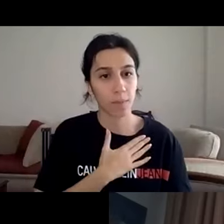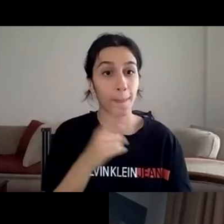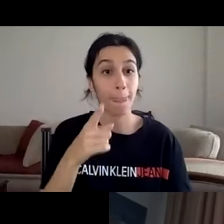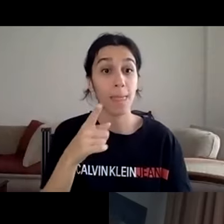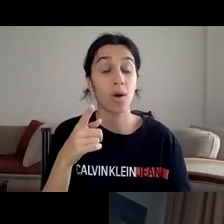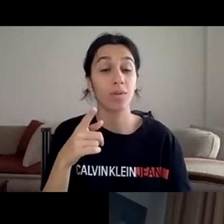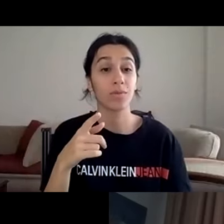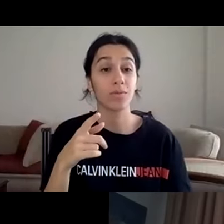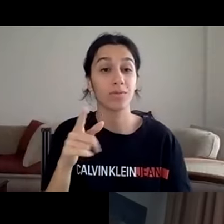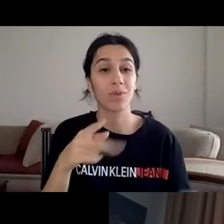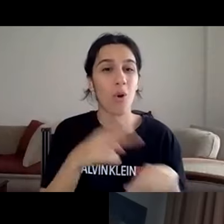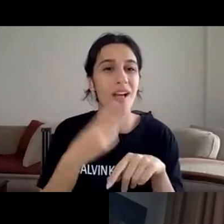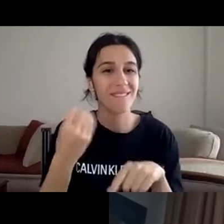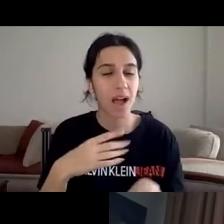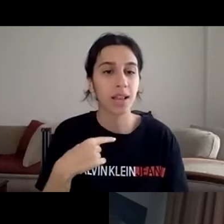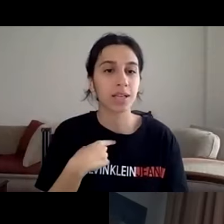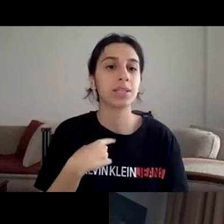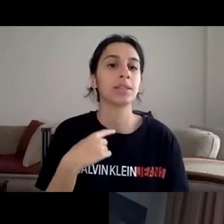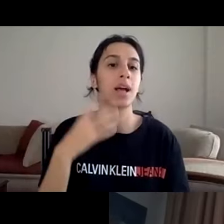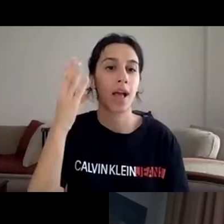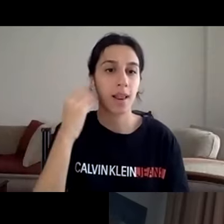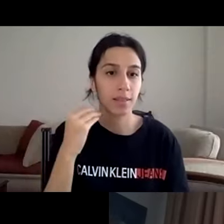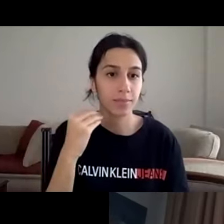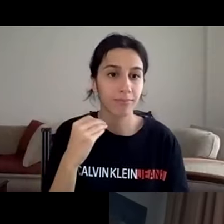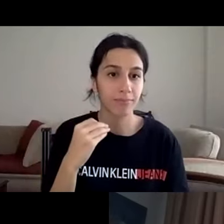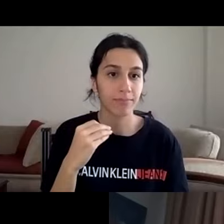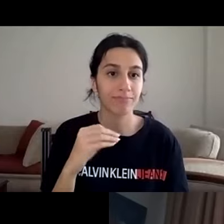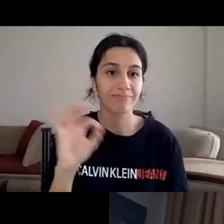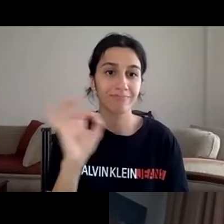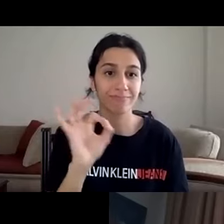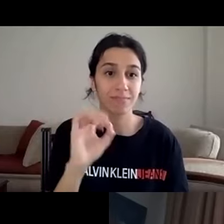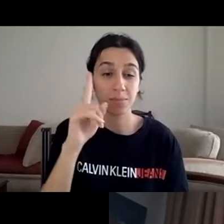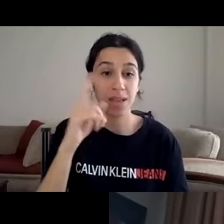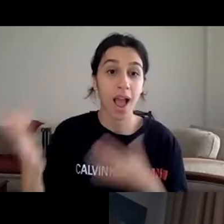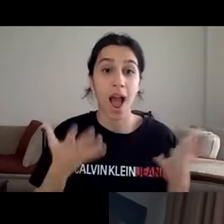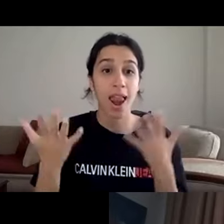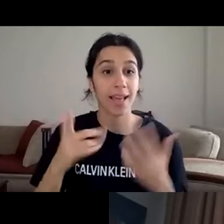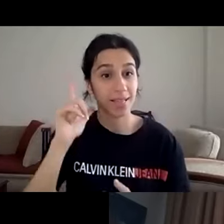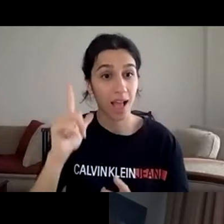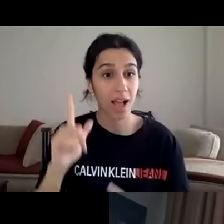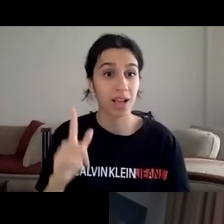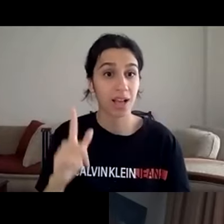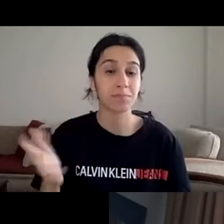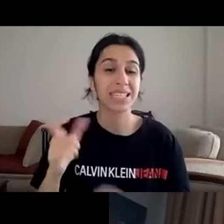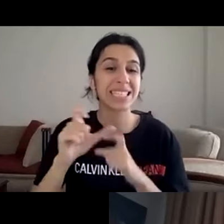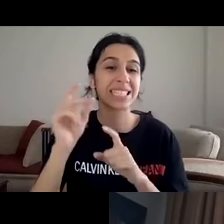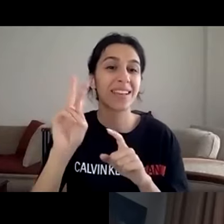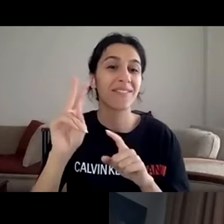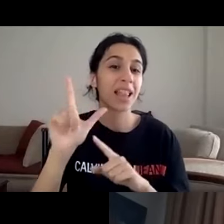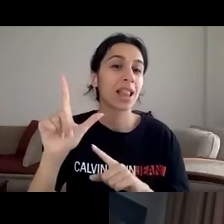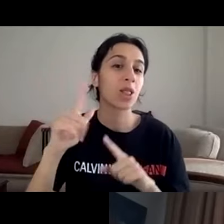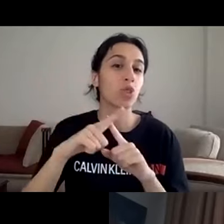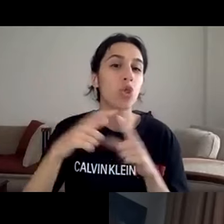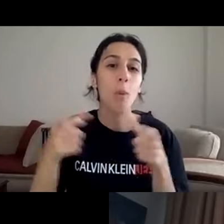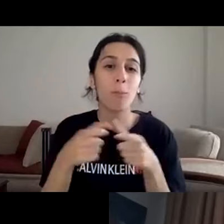çarpıcı geldi bana. Bir yerden bir ateşlenmek gerekiyor. Bir şey harekete geçirmek gerekiyor. Özellikle sivil toplumun rolünün,